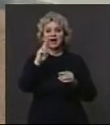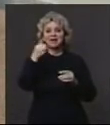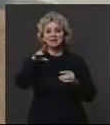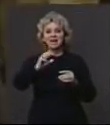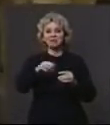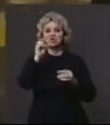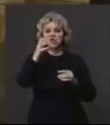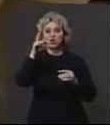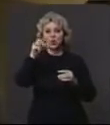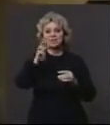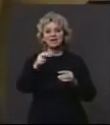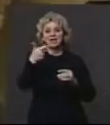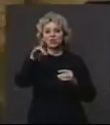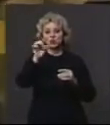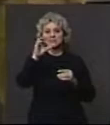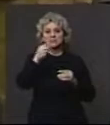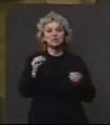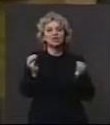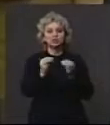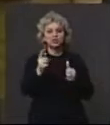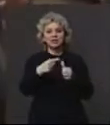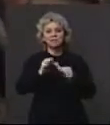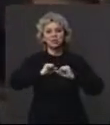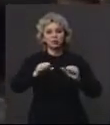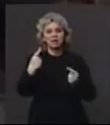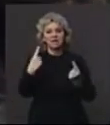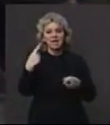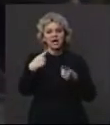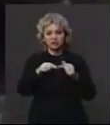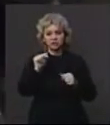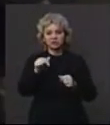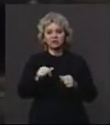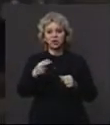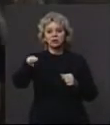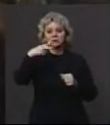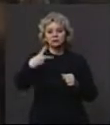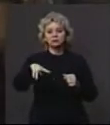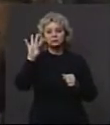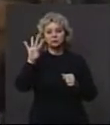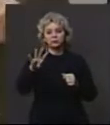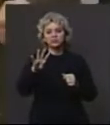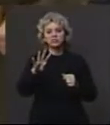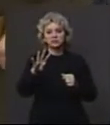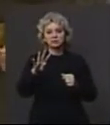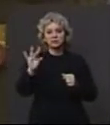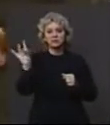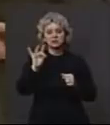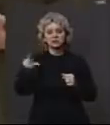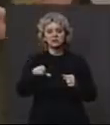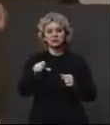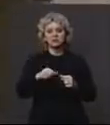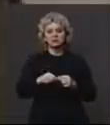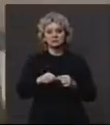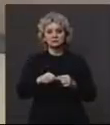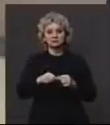Андрей Еременко, Василий Герасименко и еще десятки имен героев Великой Отечественной. Юлия Сурикова, Андрей Токарев, Дон-24,